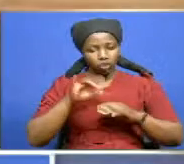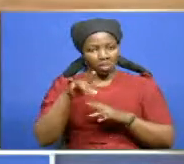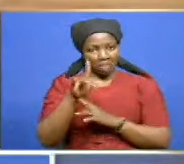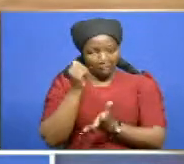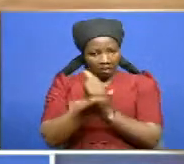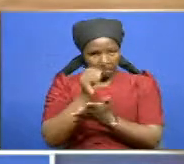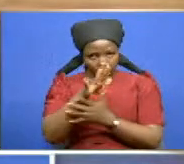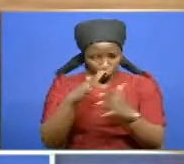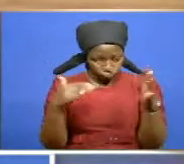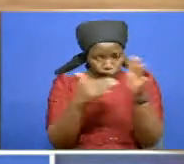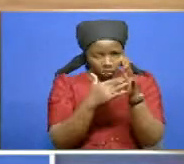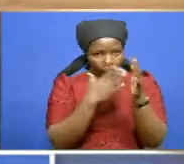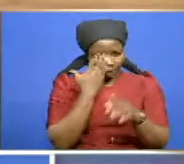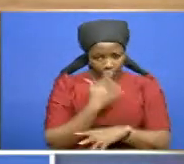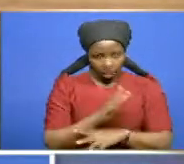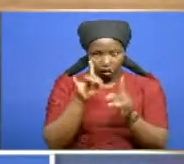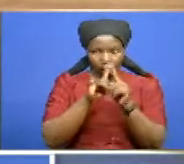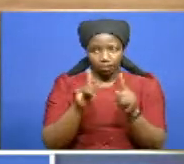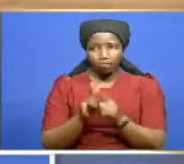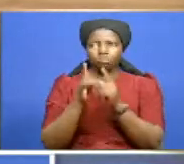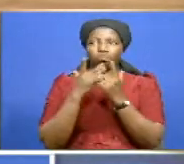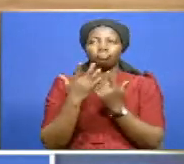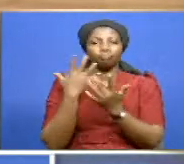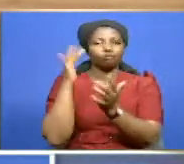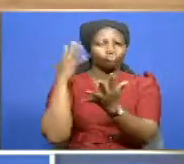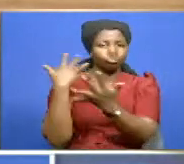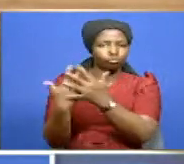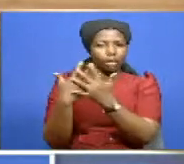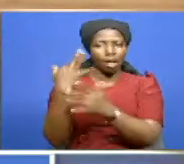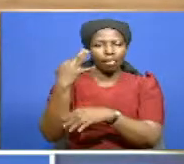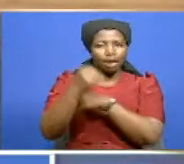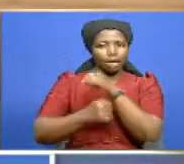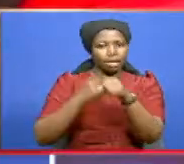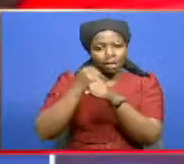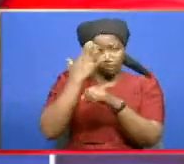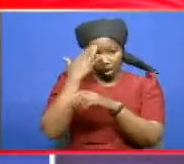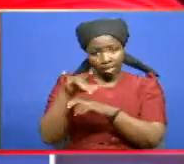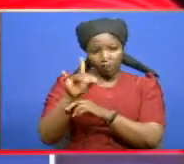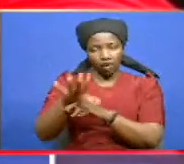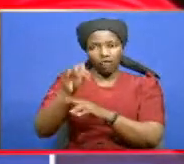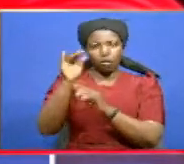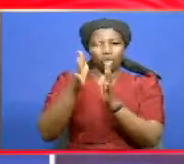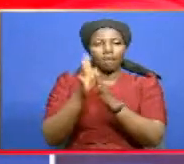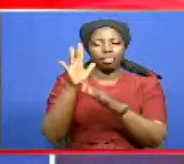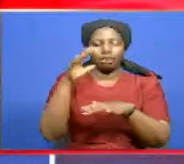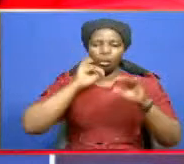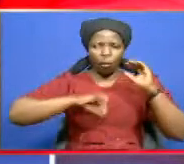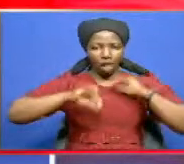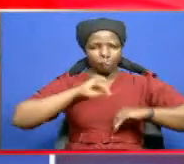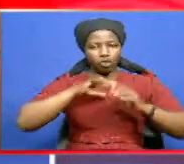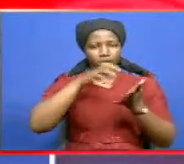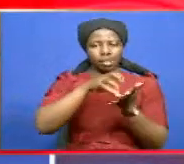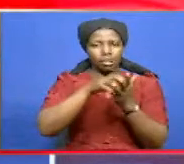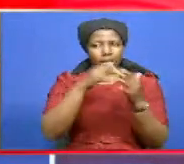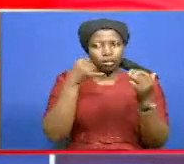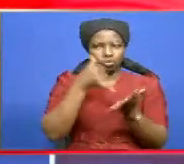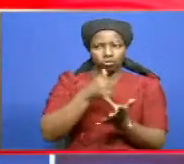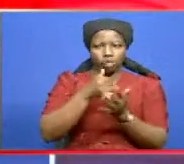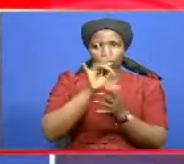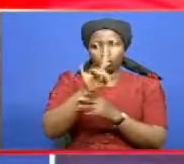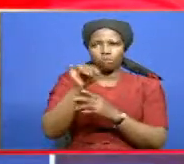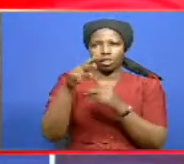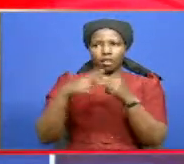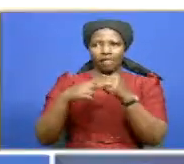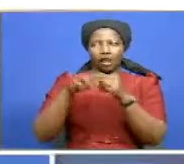kuhukumiwa kifungo cha miaka 3 baada ya kupatikana na hatia ya ufisadi iliyohusisha shilingi milioni 1.7. Mwakilishi wa